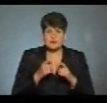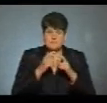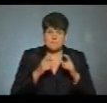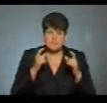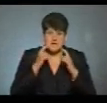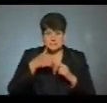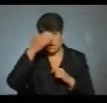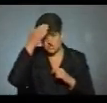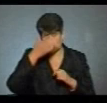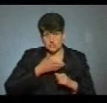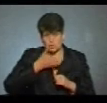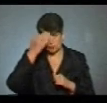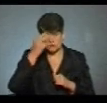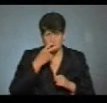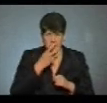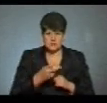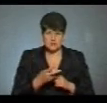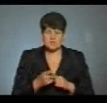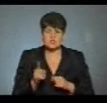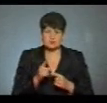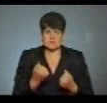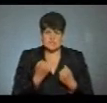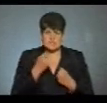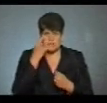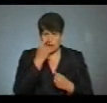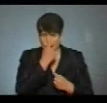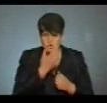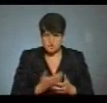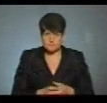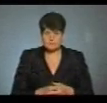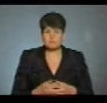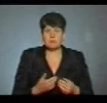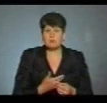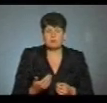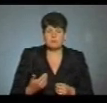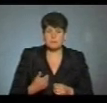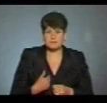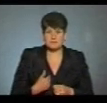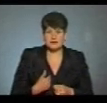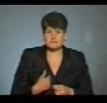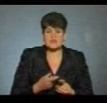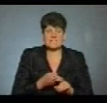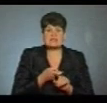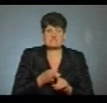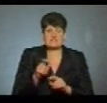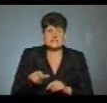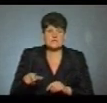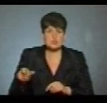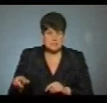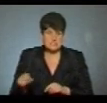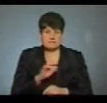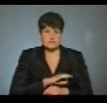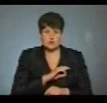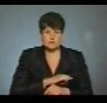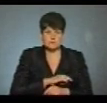із щитком. Бачили, очевидно, таки так, щоб захистити очі. Ми, інфекціоністи, використовуємо так